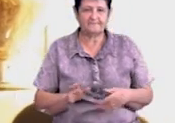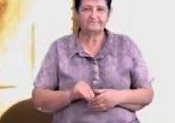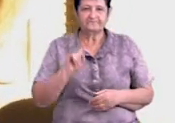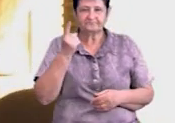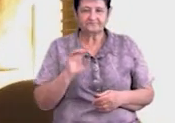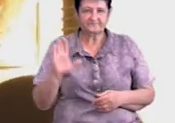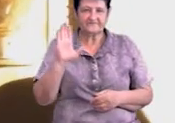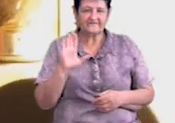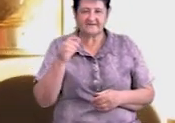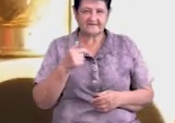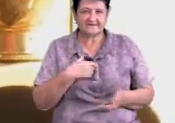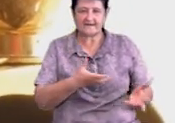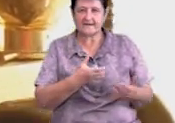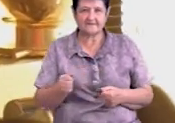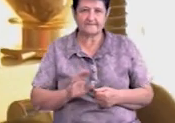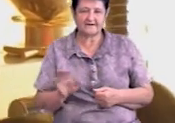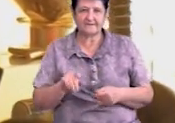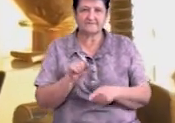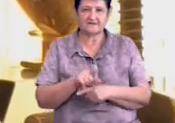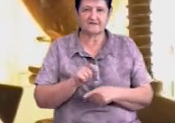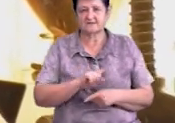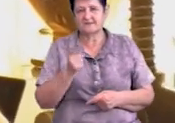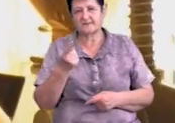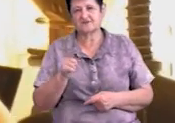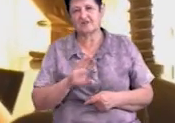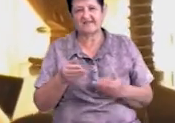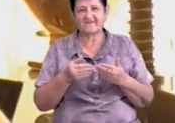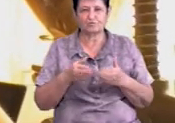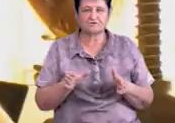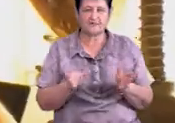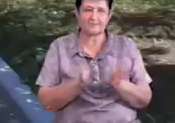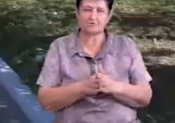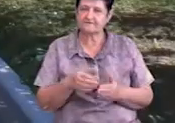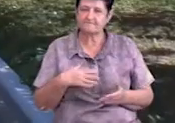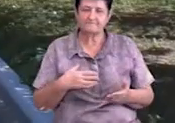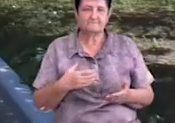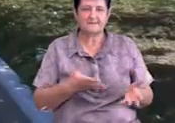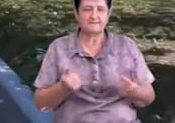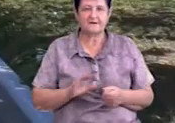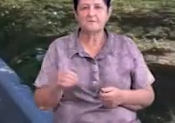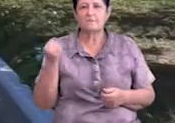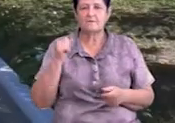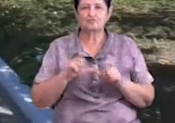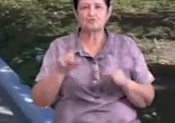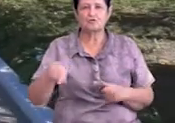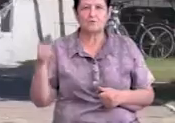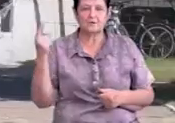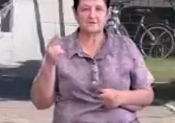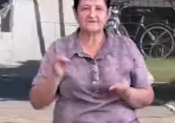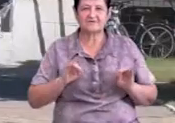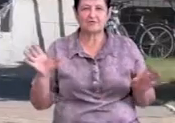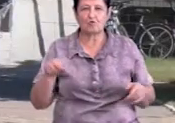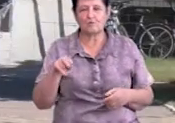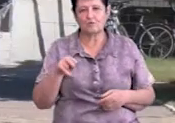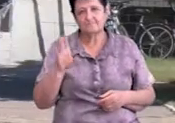ми ж не беремо нікого, не перші класи, не випускні просилися, ми ж нікого не беремо. В Бобровицькій школі номер 1 святкову лінійку